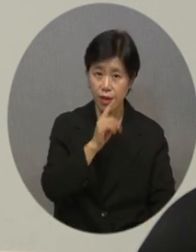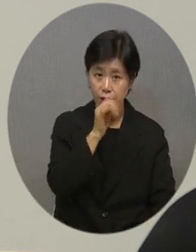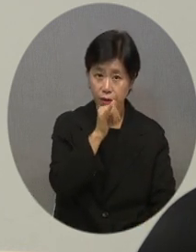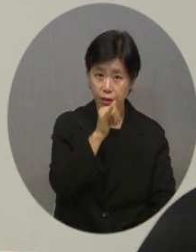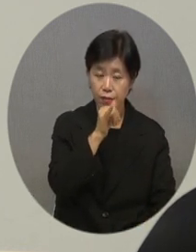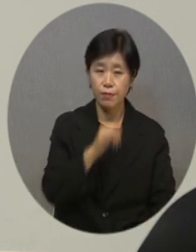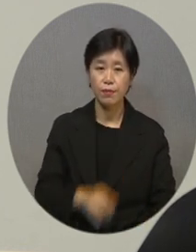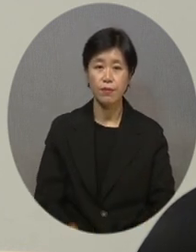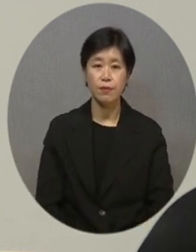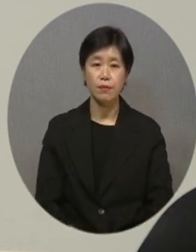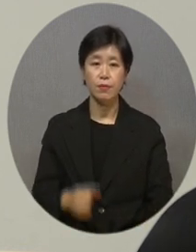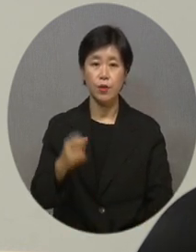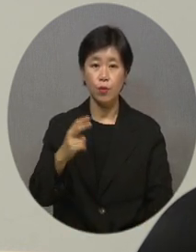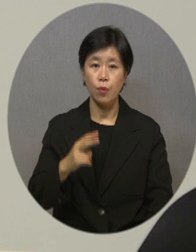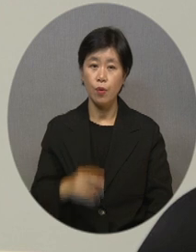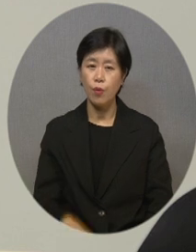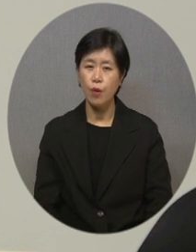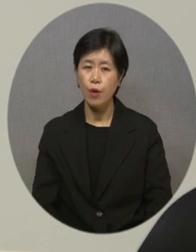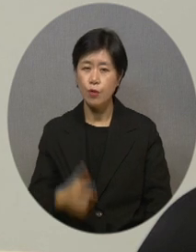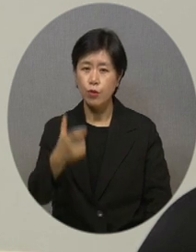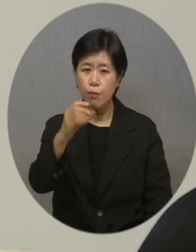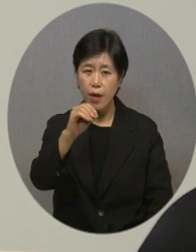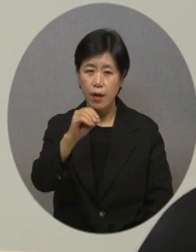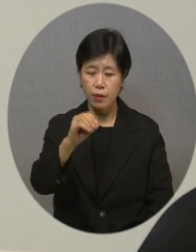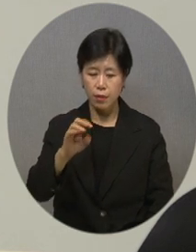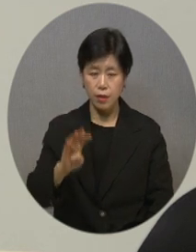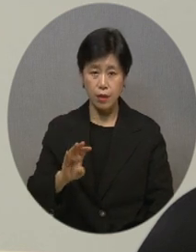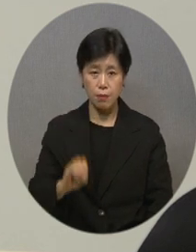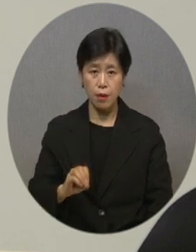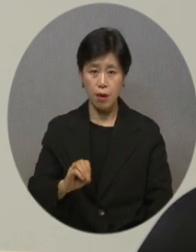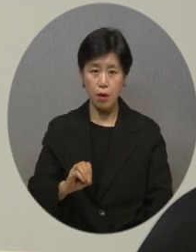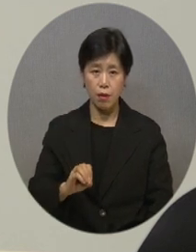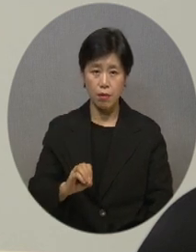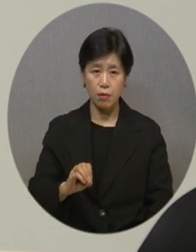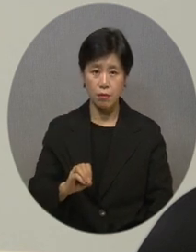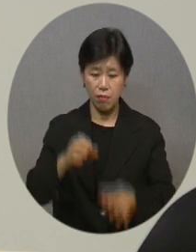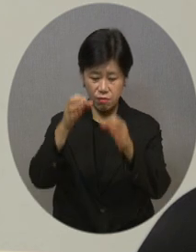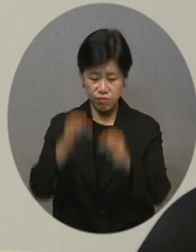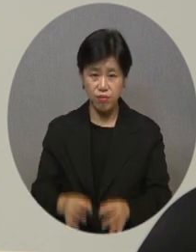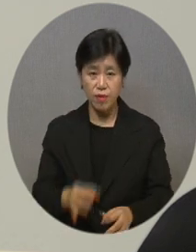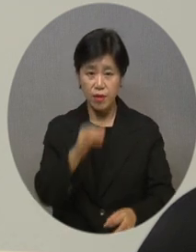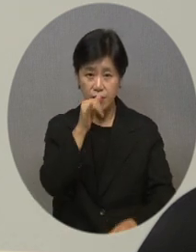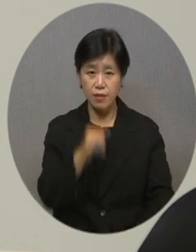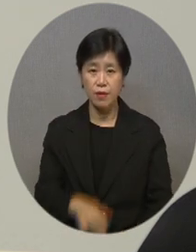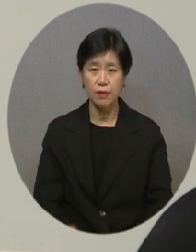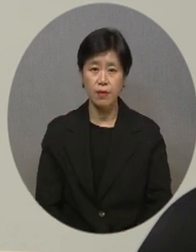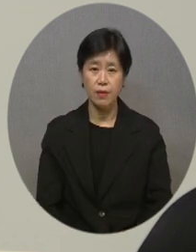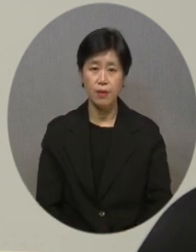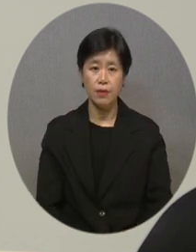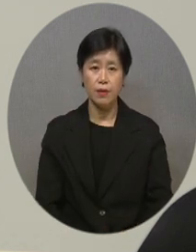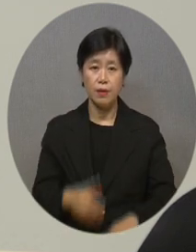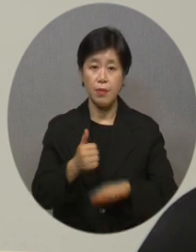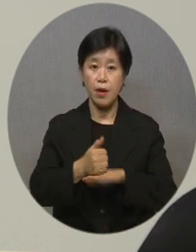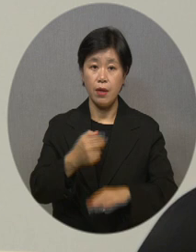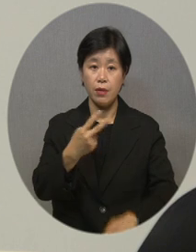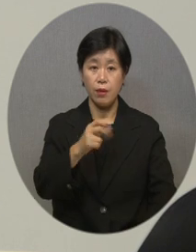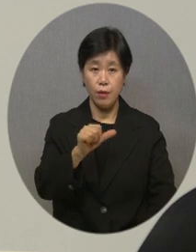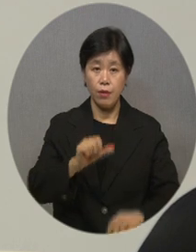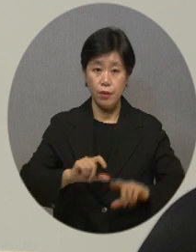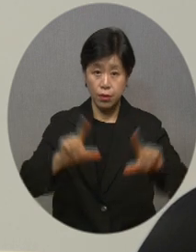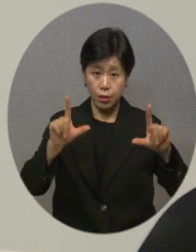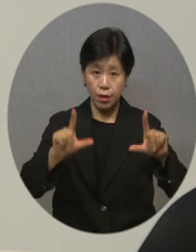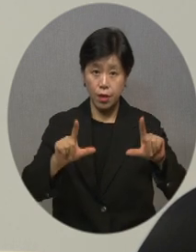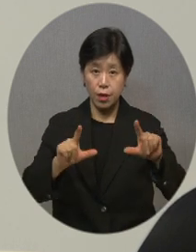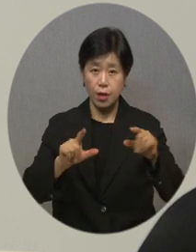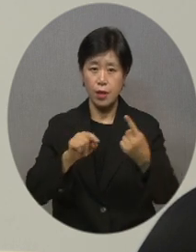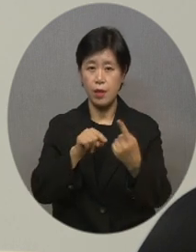IMF가 돼서 60만 명에서 오케이. 40만 명 떨어지게 돼 있습니다. 쭉 떨어져가 쭉 오다가 2005년도에 1.09만 떨어지게